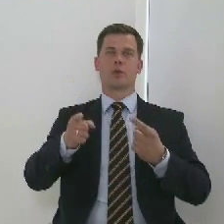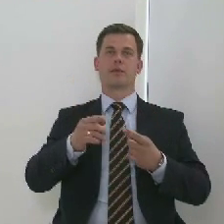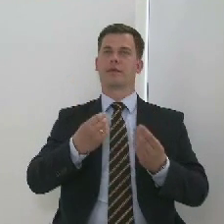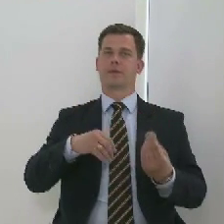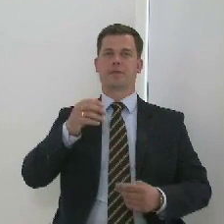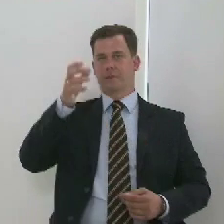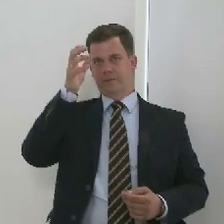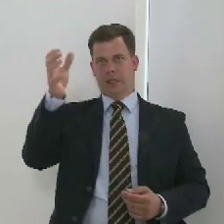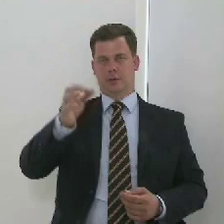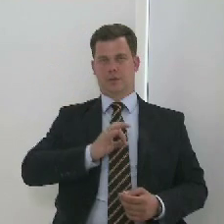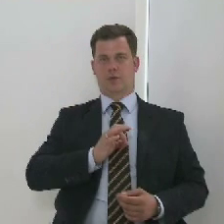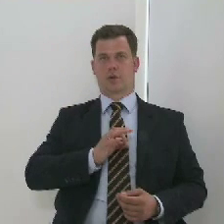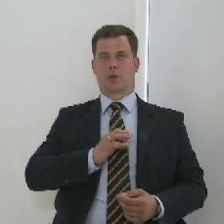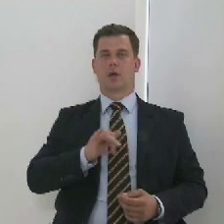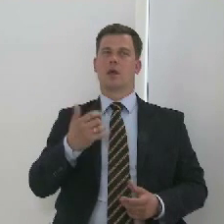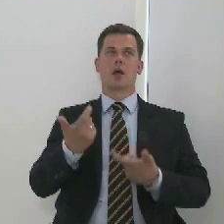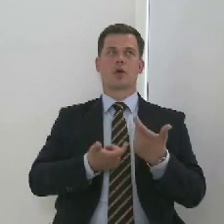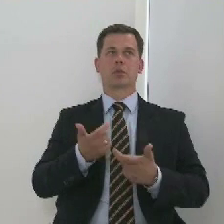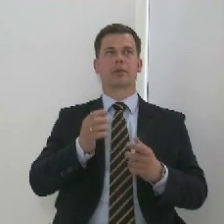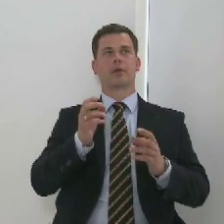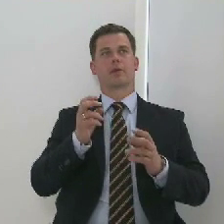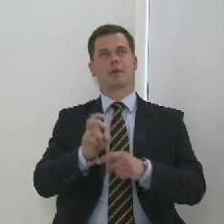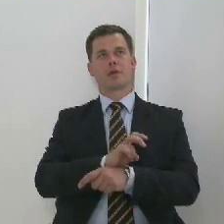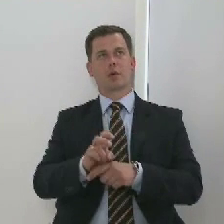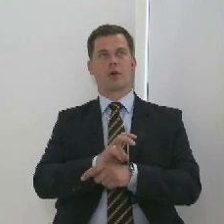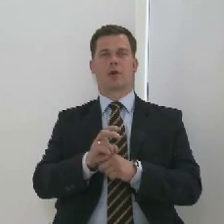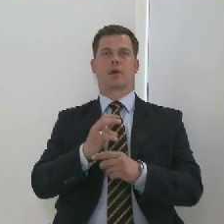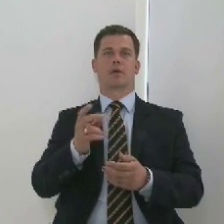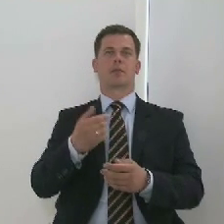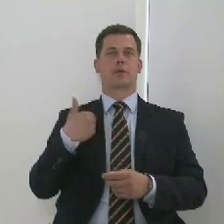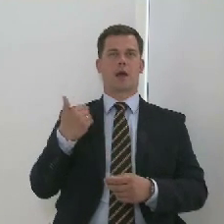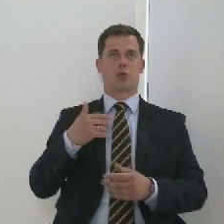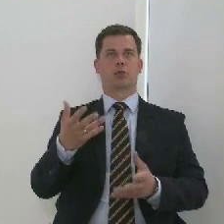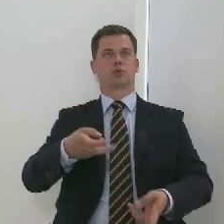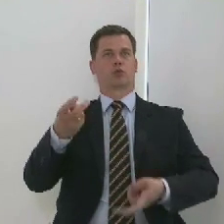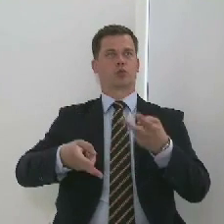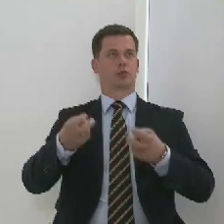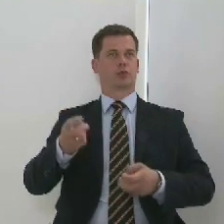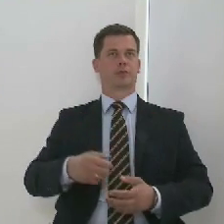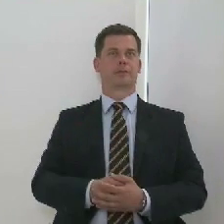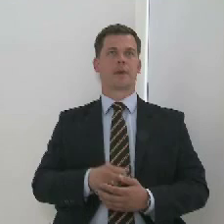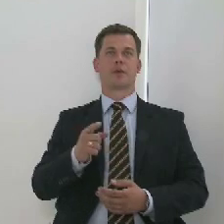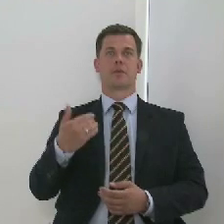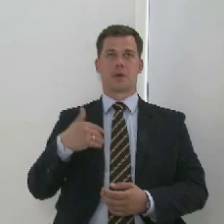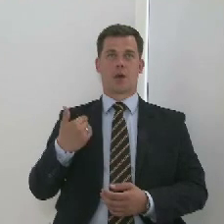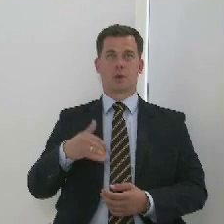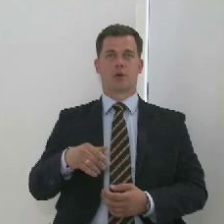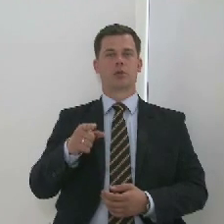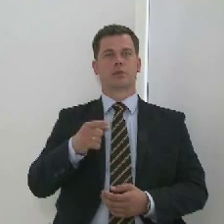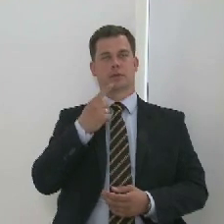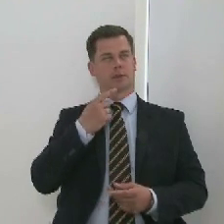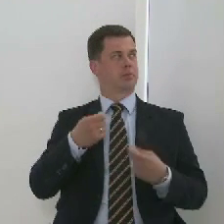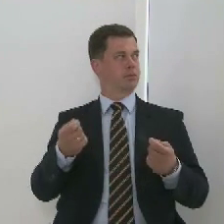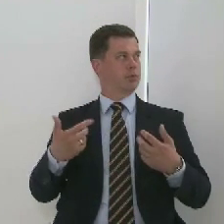wszystkim wiedza. Wiedza odnośnie technologii pozyskiwania białka z roślin. Białka, które będzie przeznaczone na cele